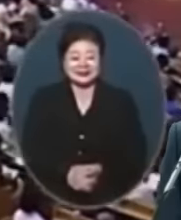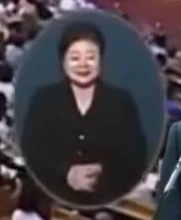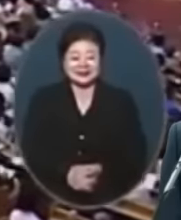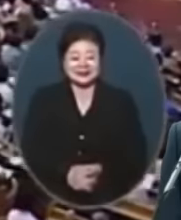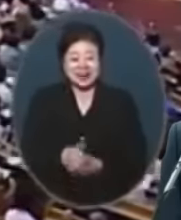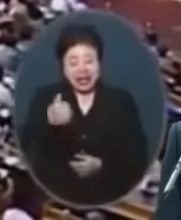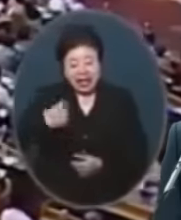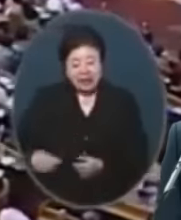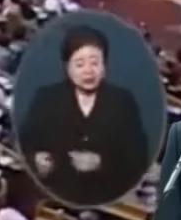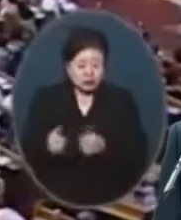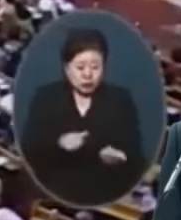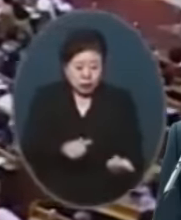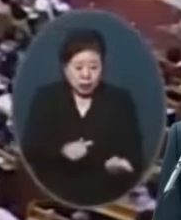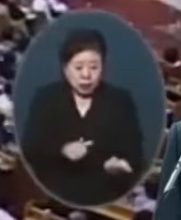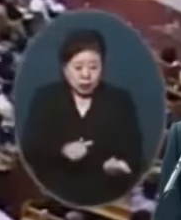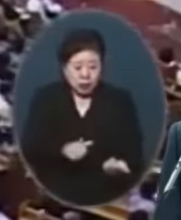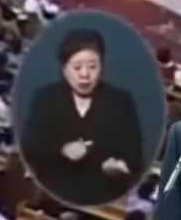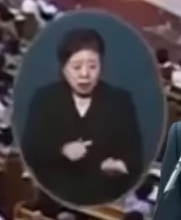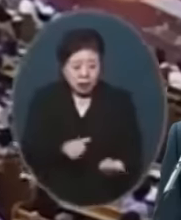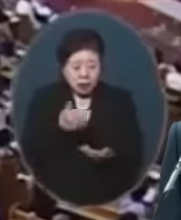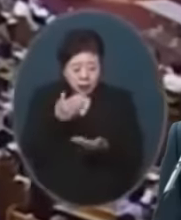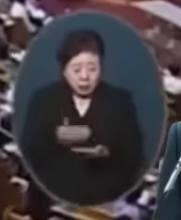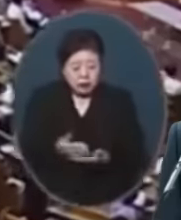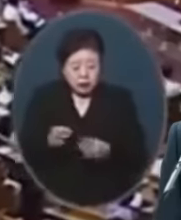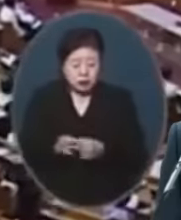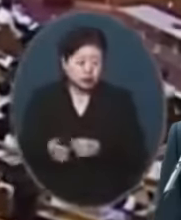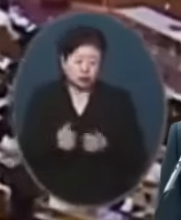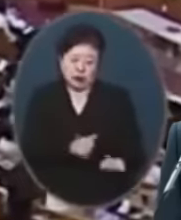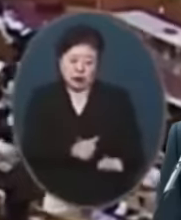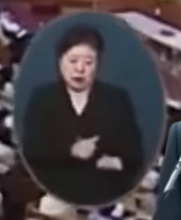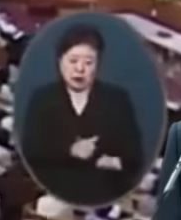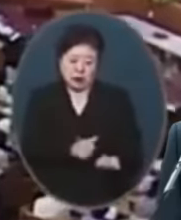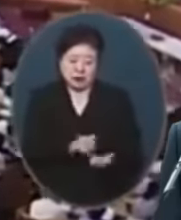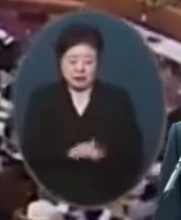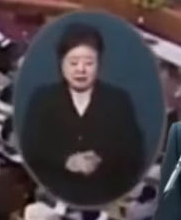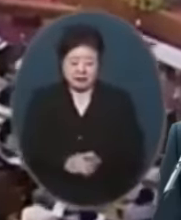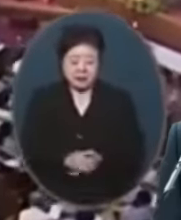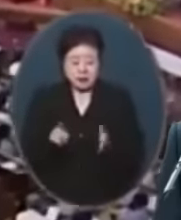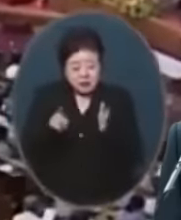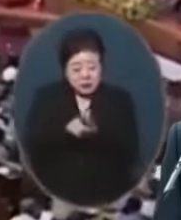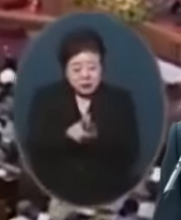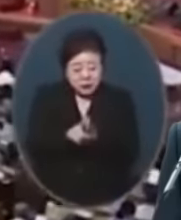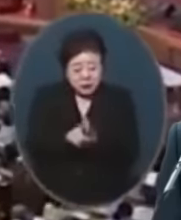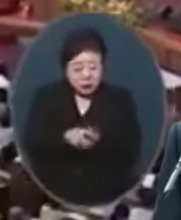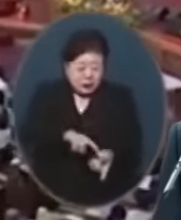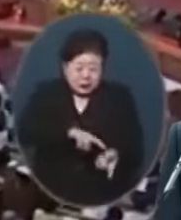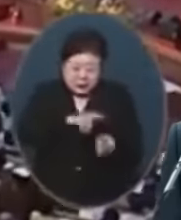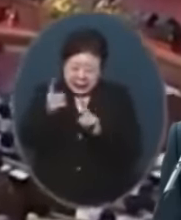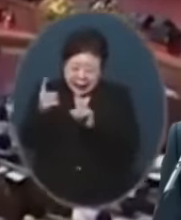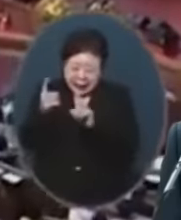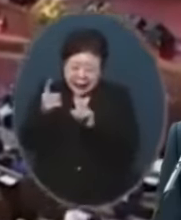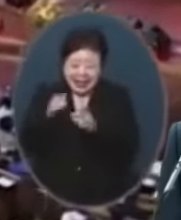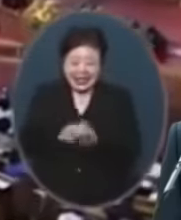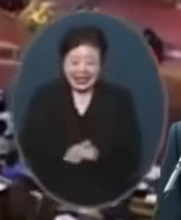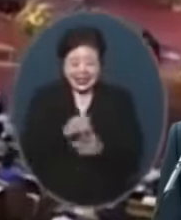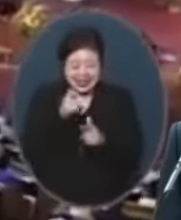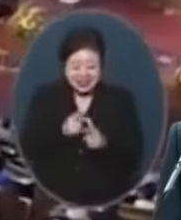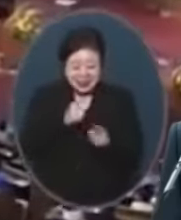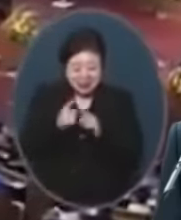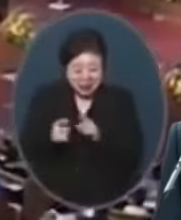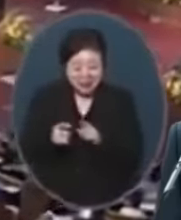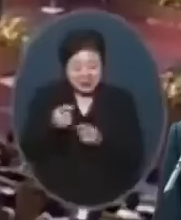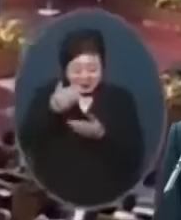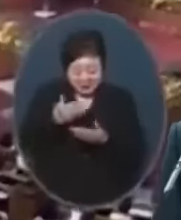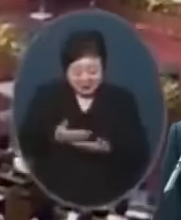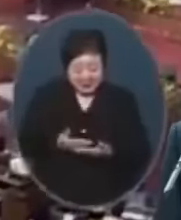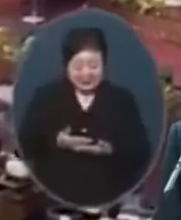이 아들이 죽었다고 받아들였으면 죽었을 것인데 믿음으로 살았다고 예수님의 말씀을